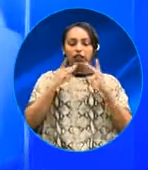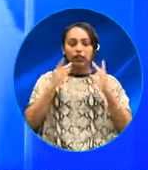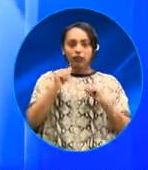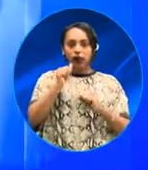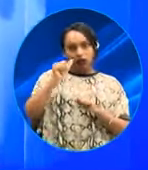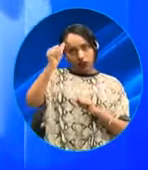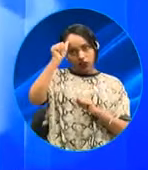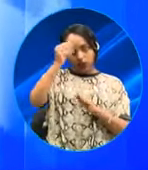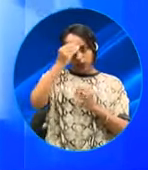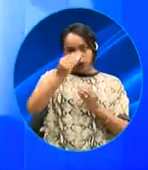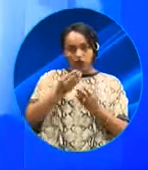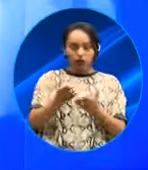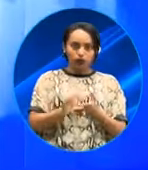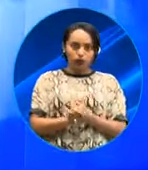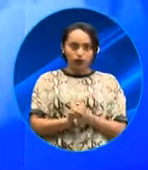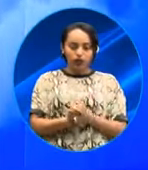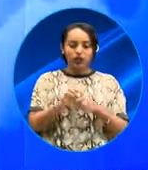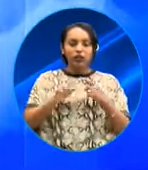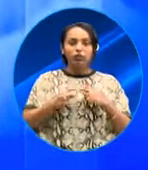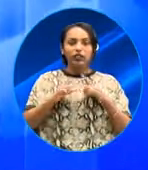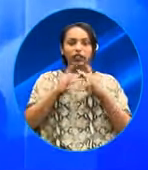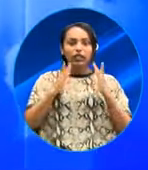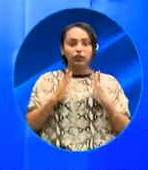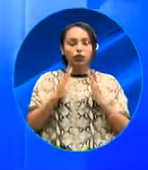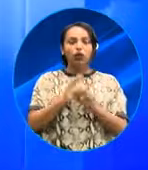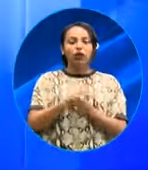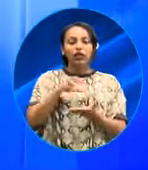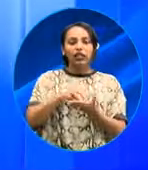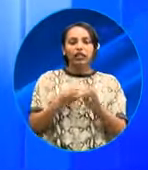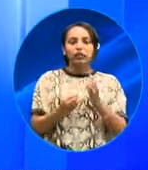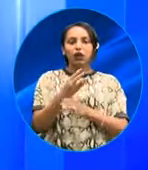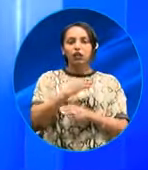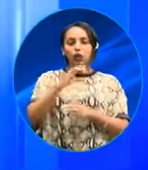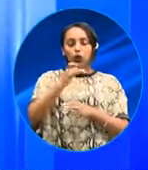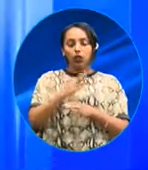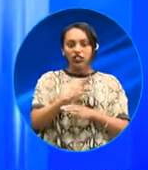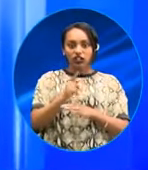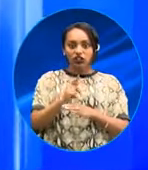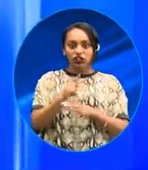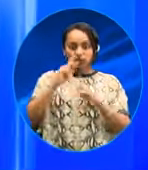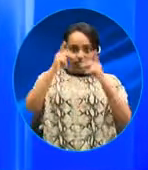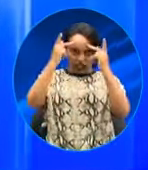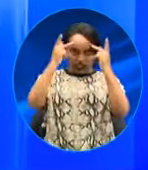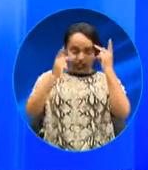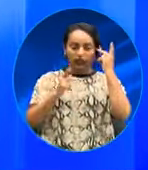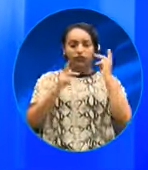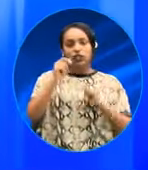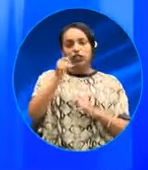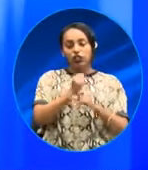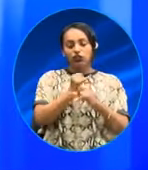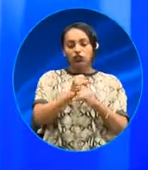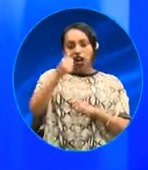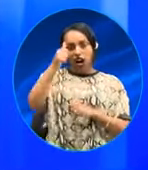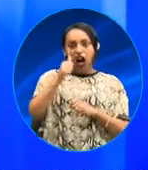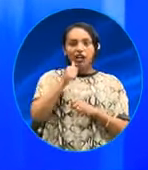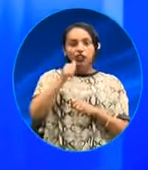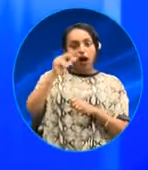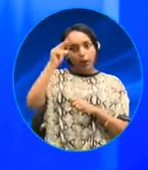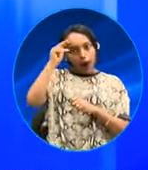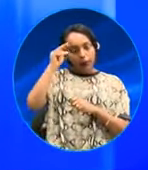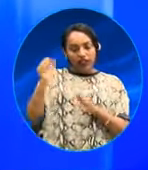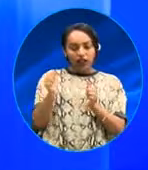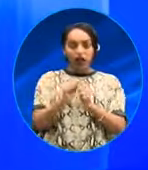ከንቲባ አዳነች አቤቤ አስገነዘቡ። ምክትል ከንቲባም ከከተማ ልማትና ኮንስትራክሽን ሚኒስቴር ኢንጂነር አይሻ